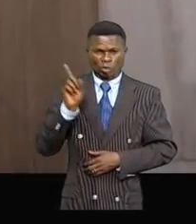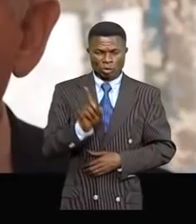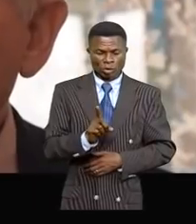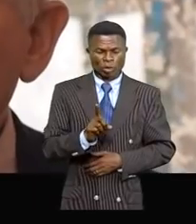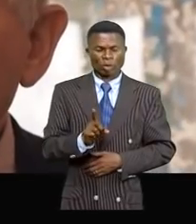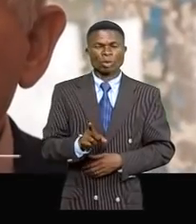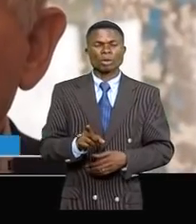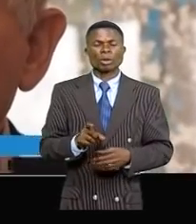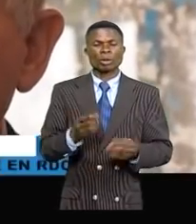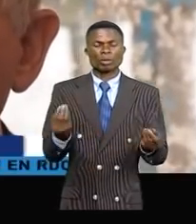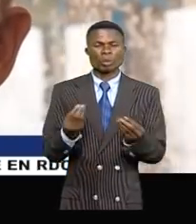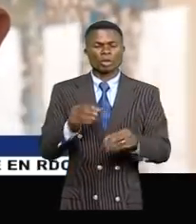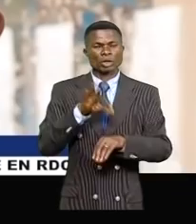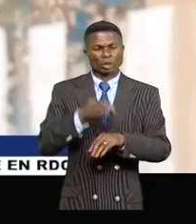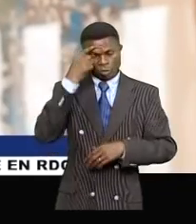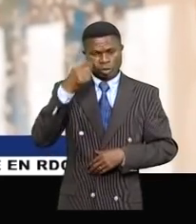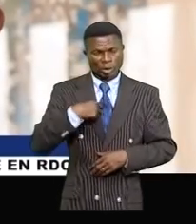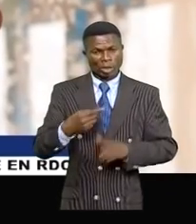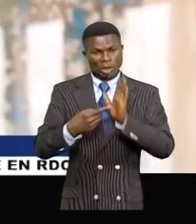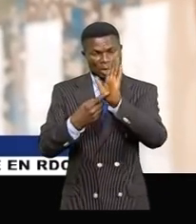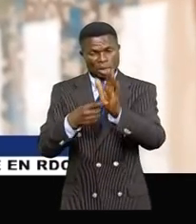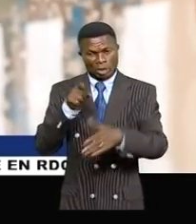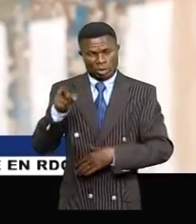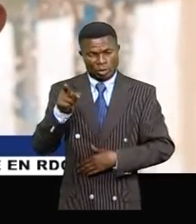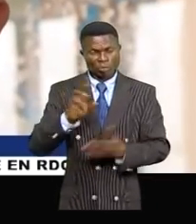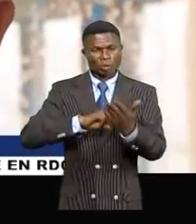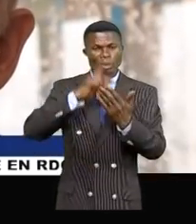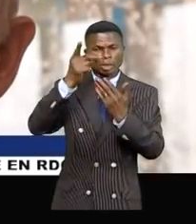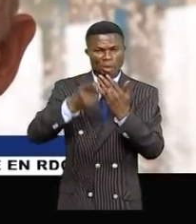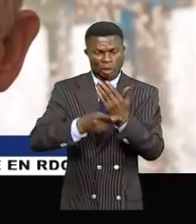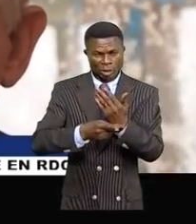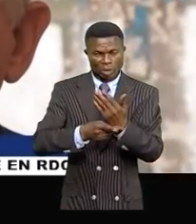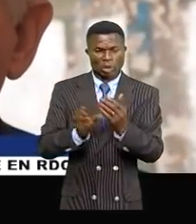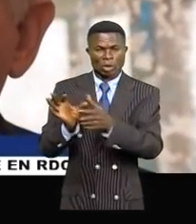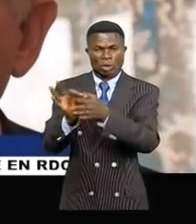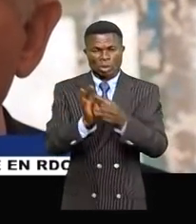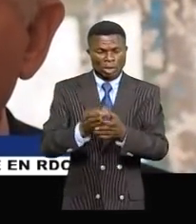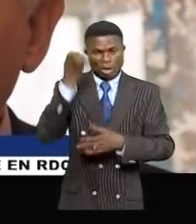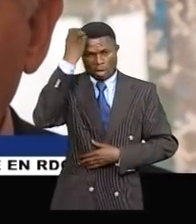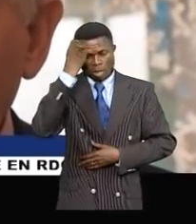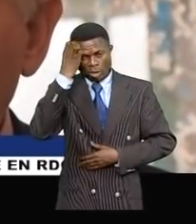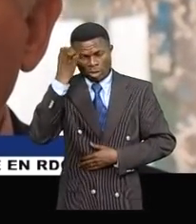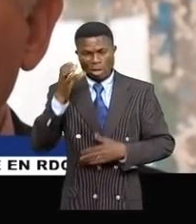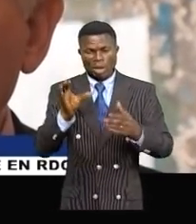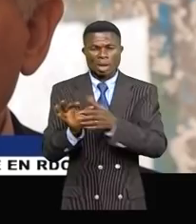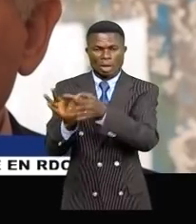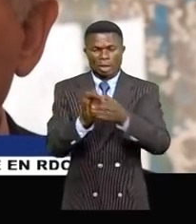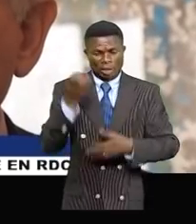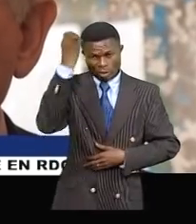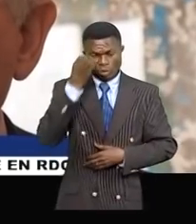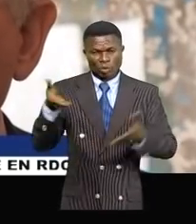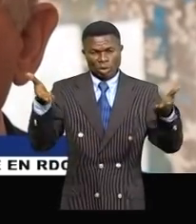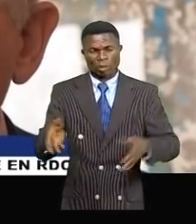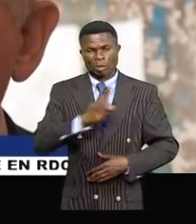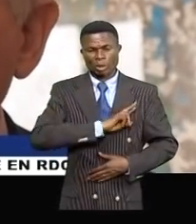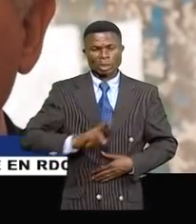rendais. C'était l'occasion pour moi de lui présenter les programmes et de la coopération européenne et de l'Union européenne en République démocratique